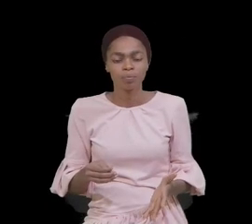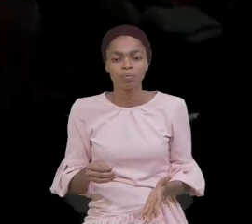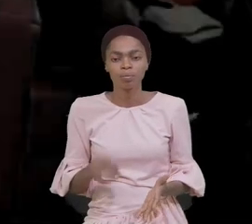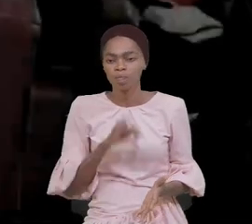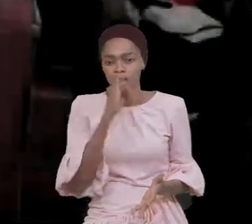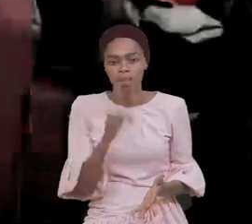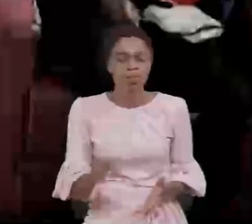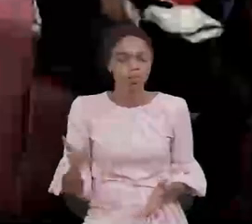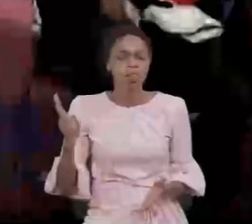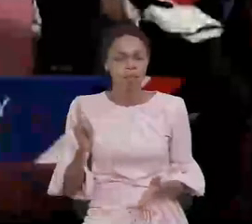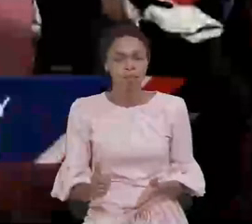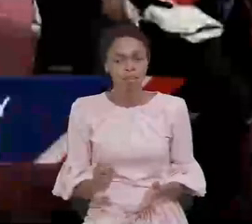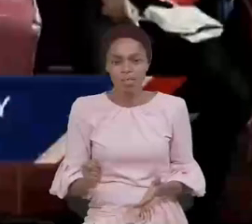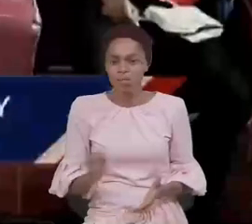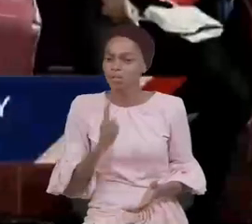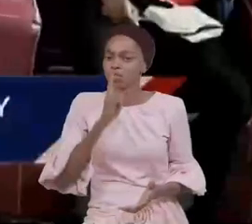voir